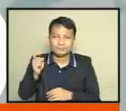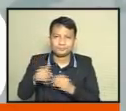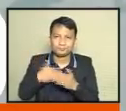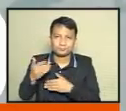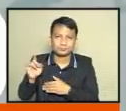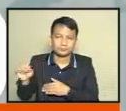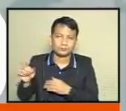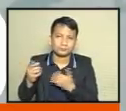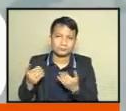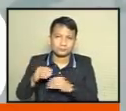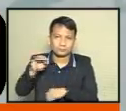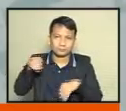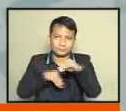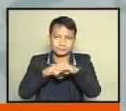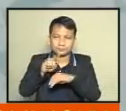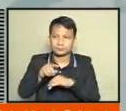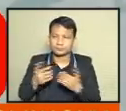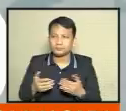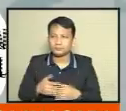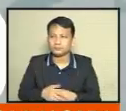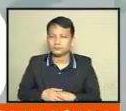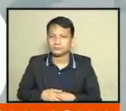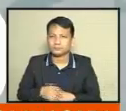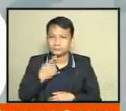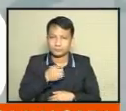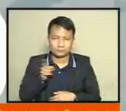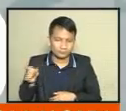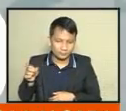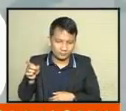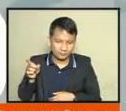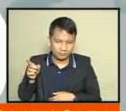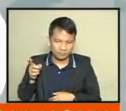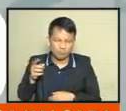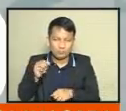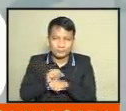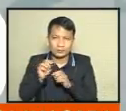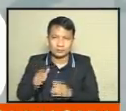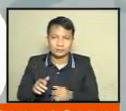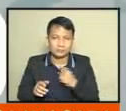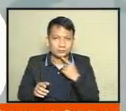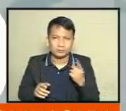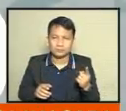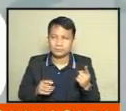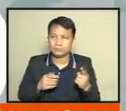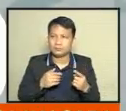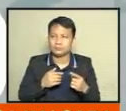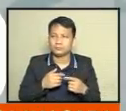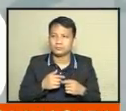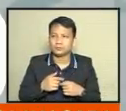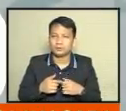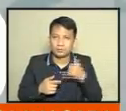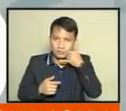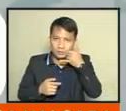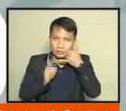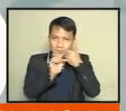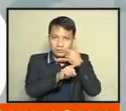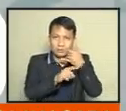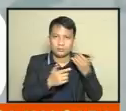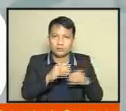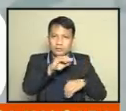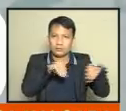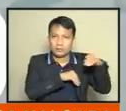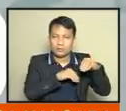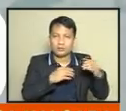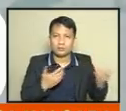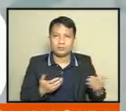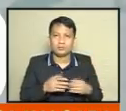kasi po yung inyo pong counterpart, buo-pull po eh. Dahil sabi po nung worker natin, ninyo, tawag ng tawag daw po siya sa counterpart